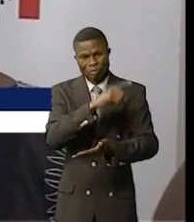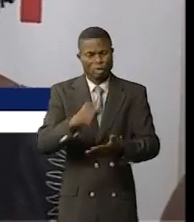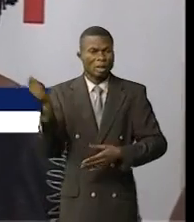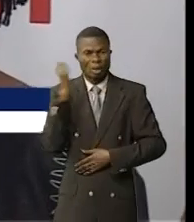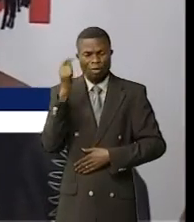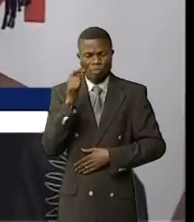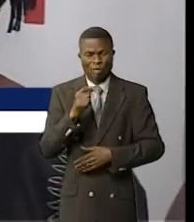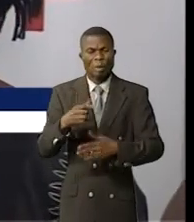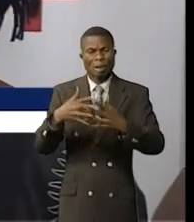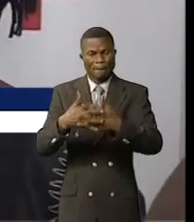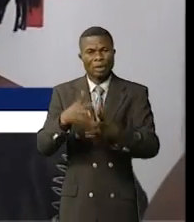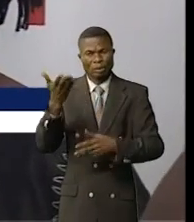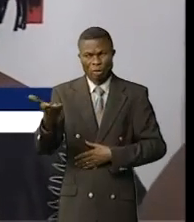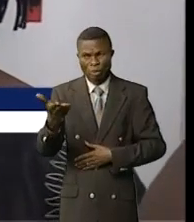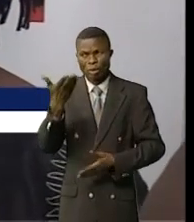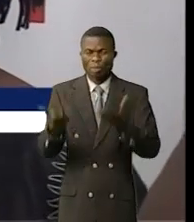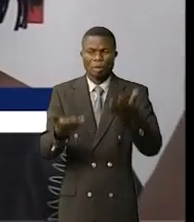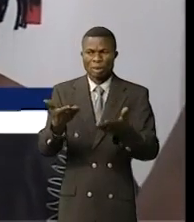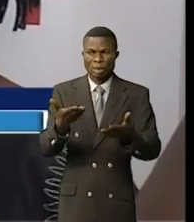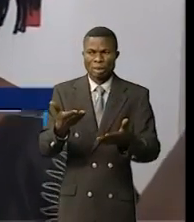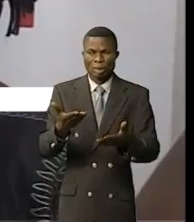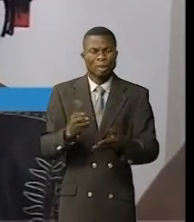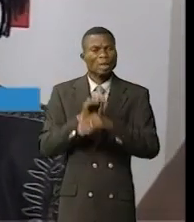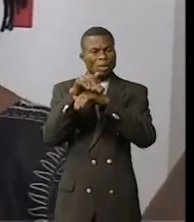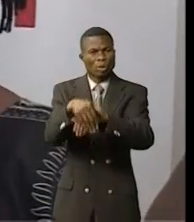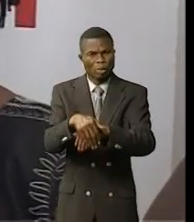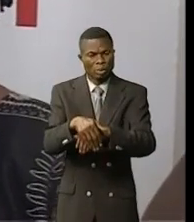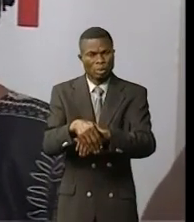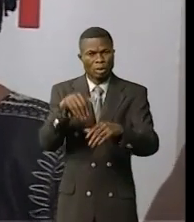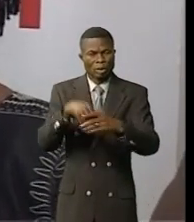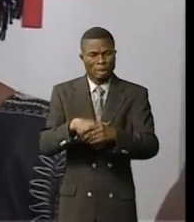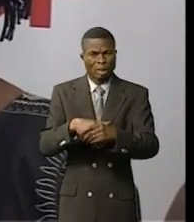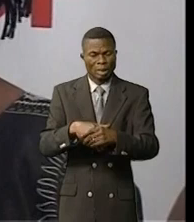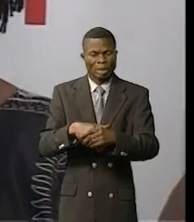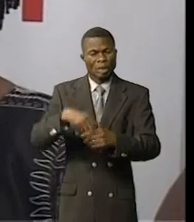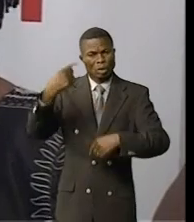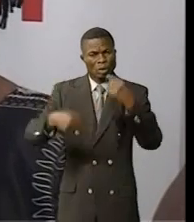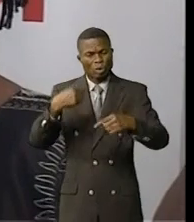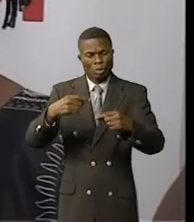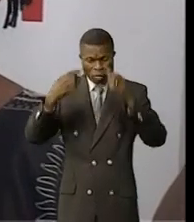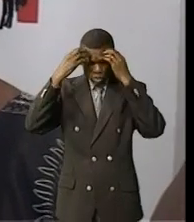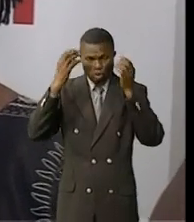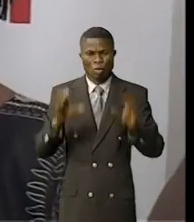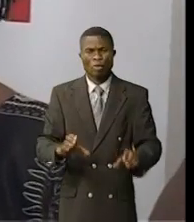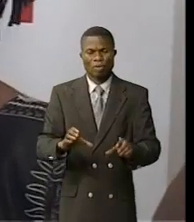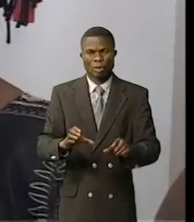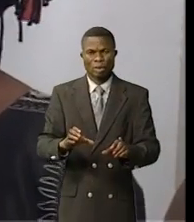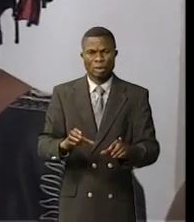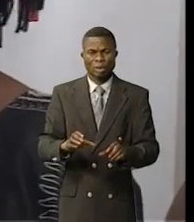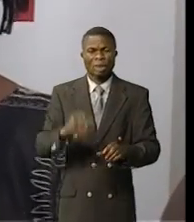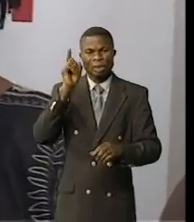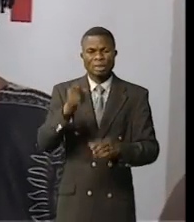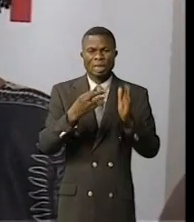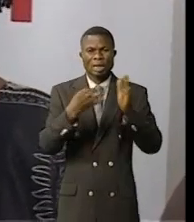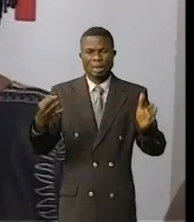fabrication de ces robots killers ou alors qui s'engagent dans le traité de la Convention 180